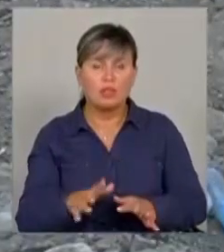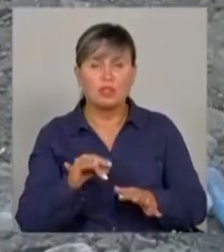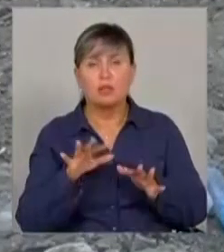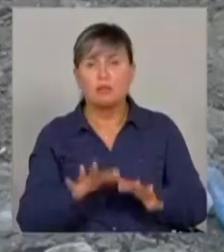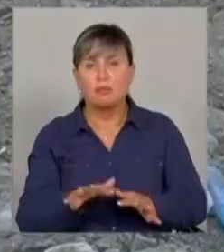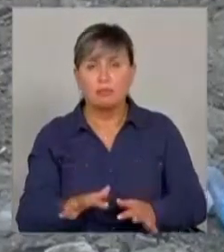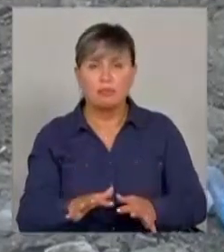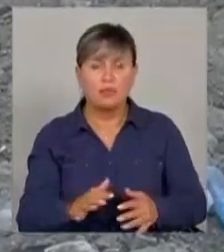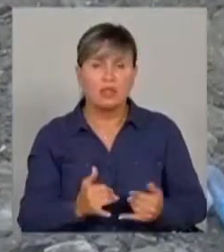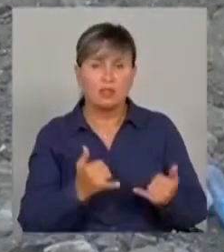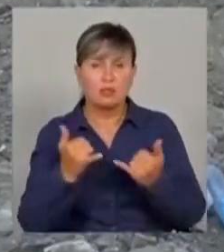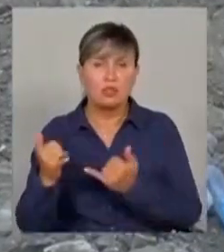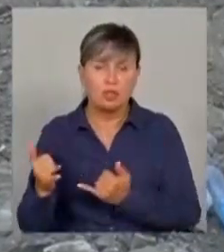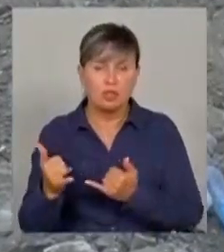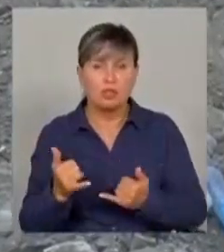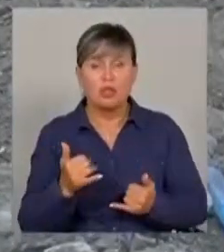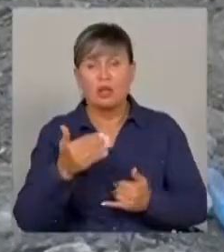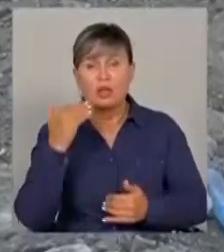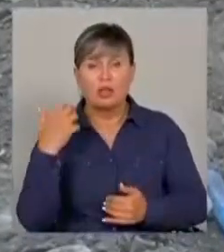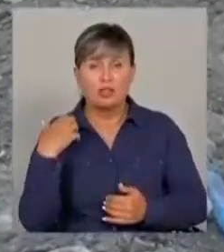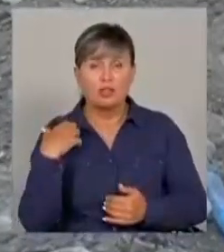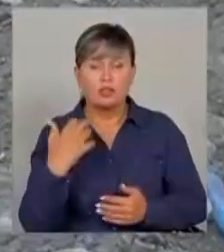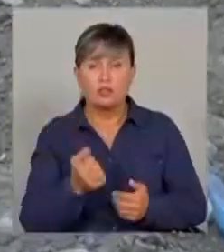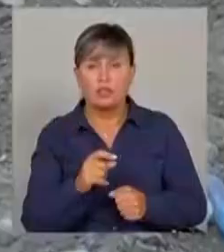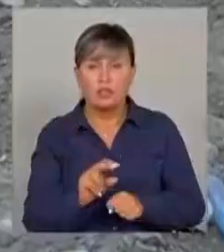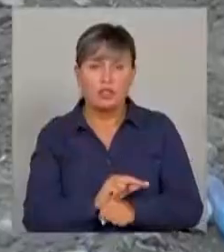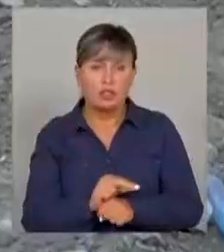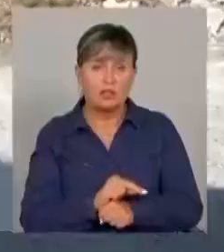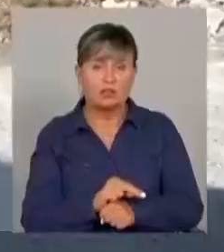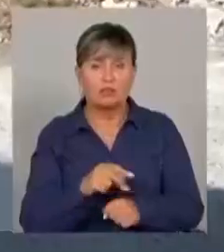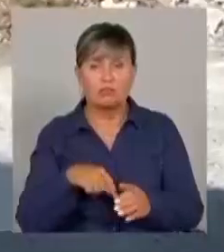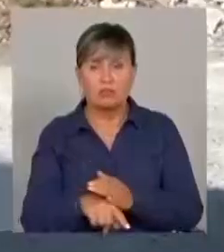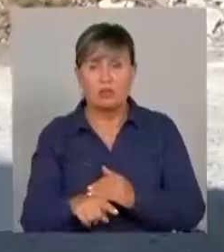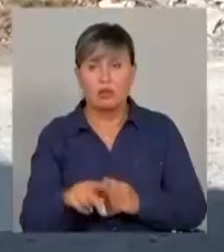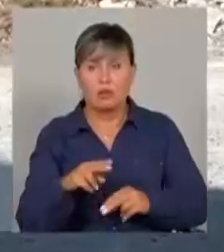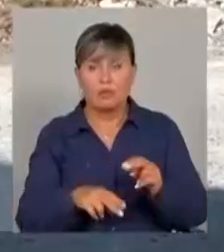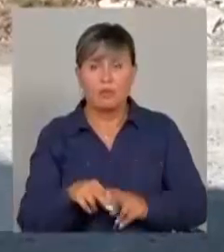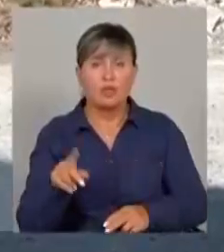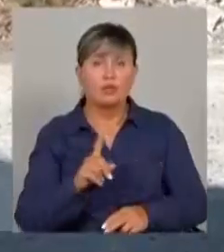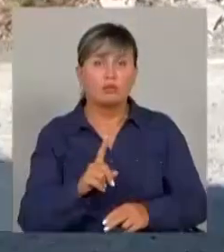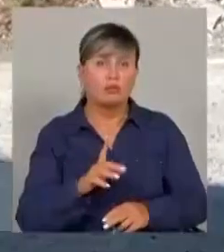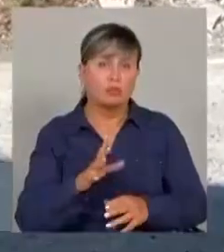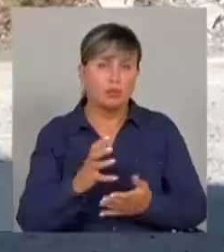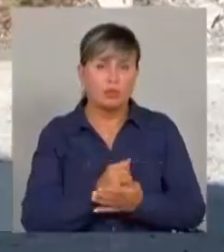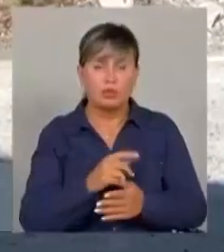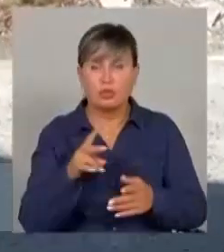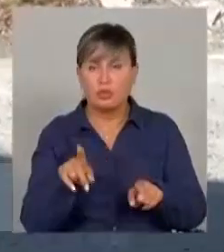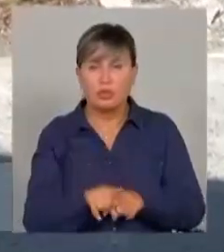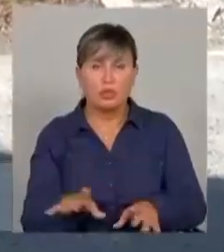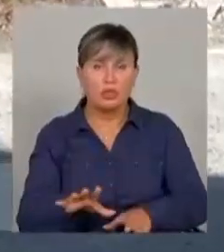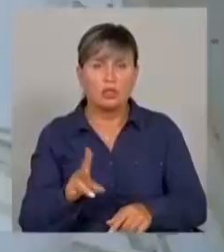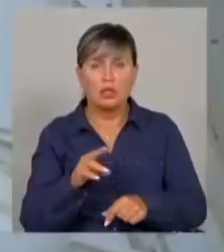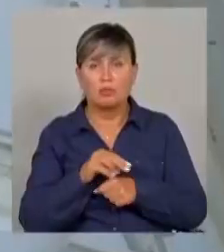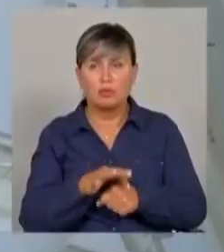местной достопримечательностью. Ранее чиновники взялись за реставрацию разваливающегося объекта. Но что-то пошло не так. Для проведения